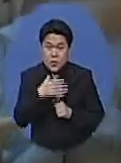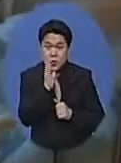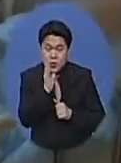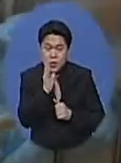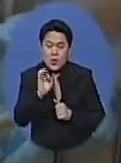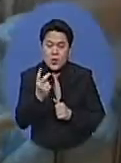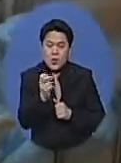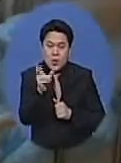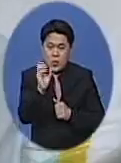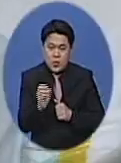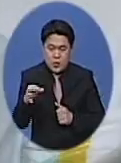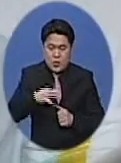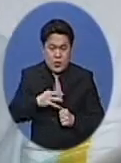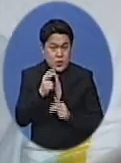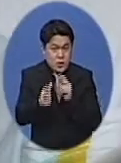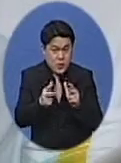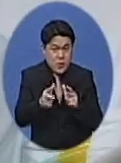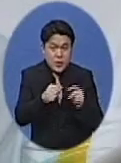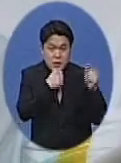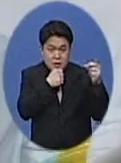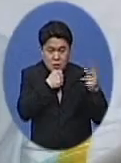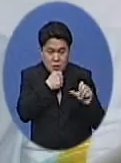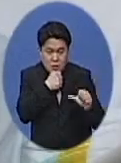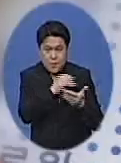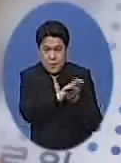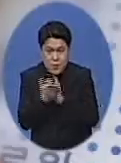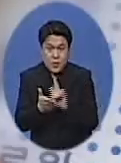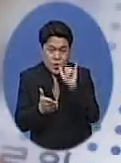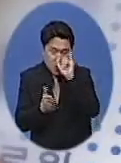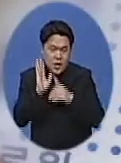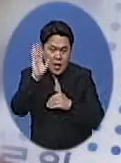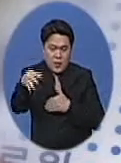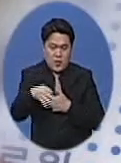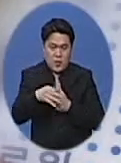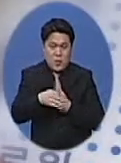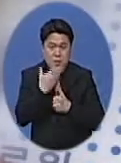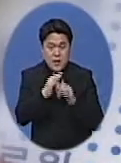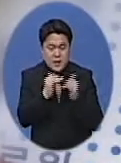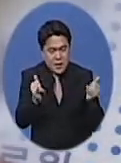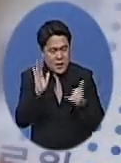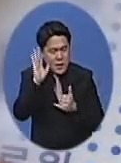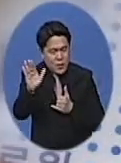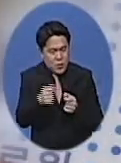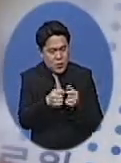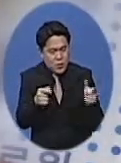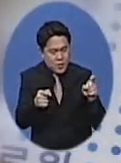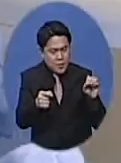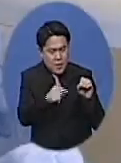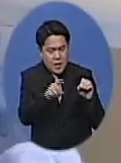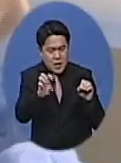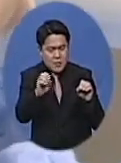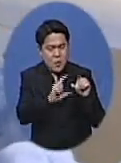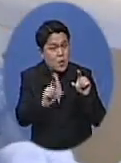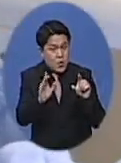노인요양연금 상품의 등급 변화로 인해 장기간병연금 혜택을 받을 수 있는 대상이 10만 명에서 최대 40만